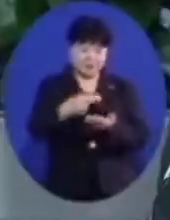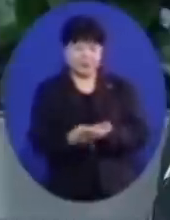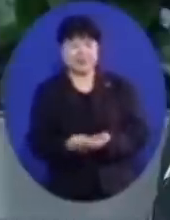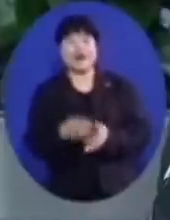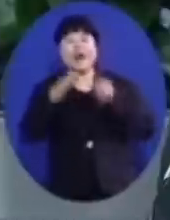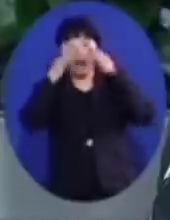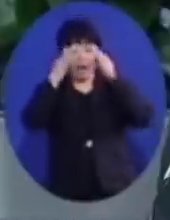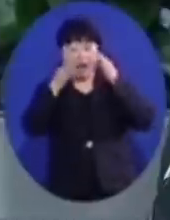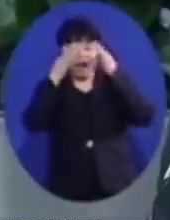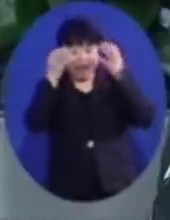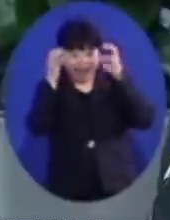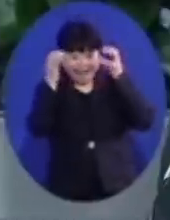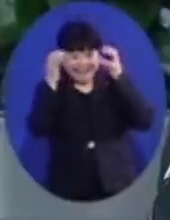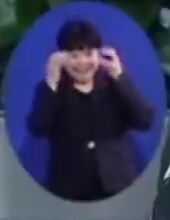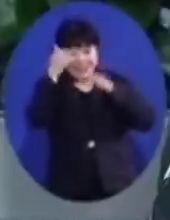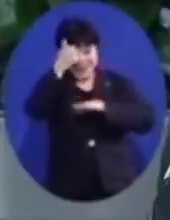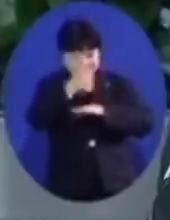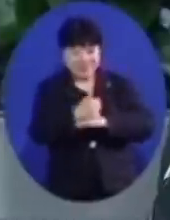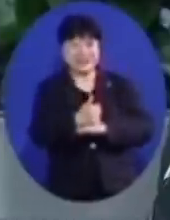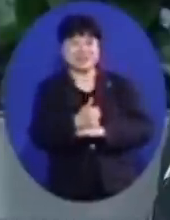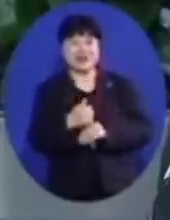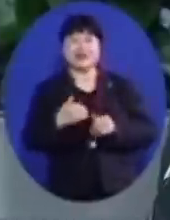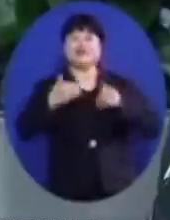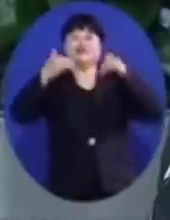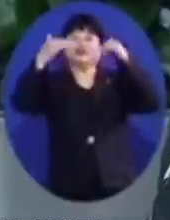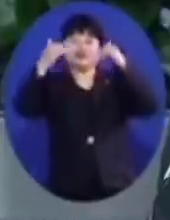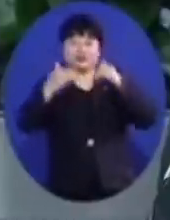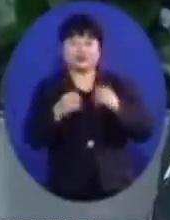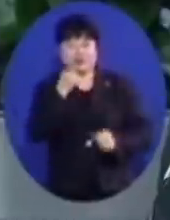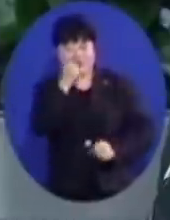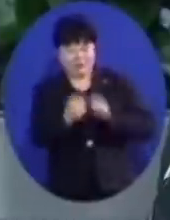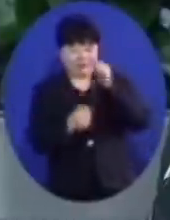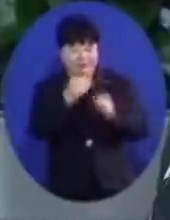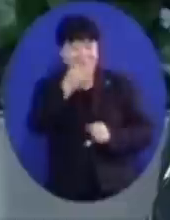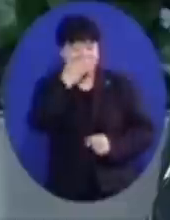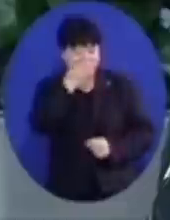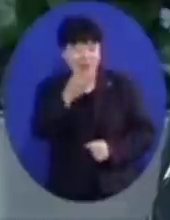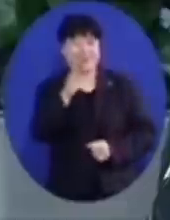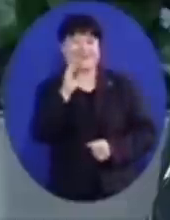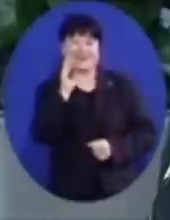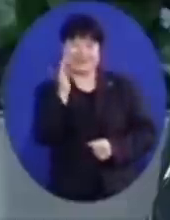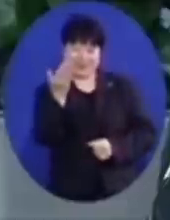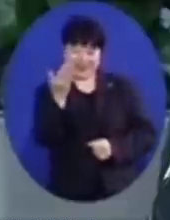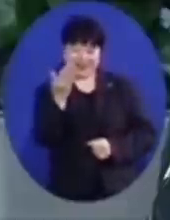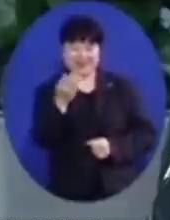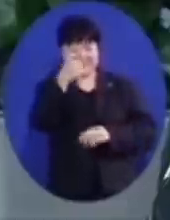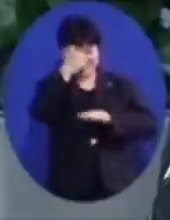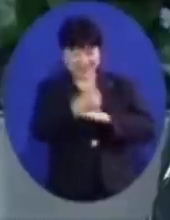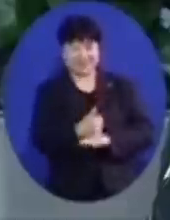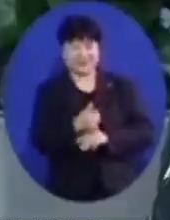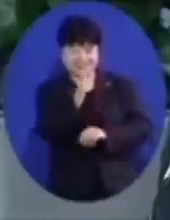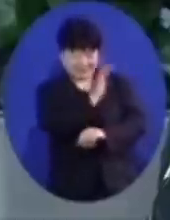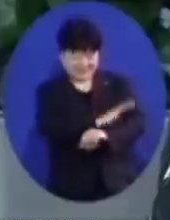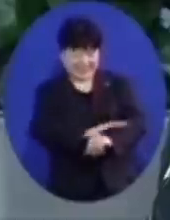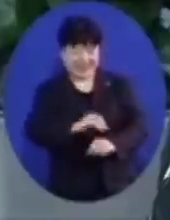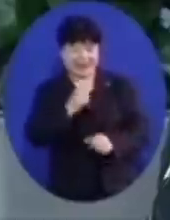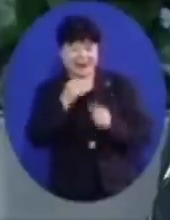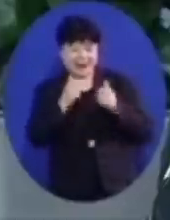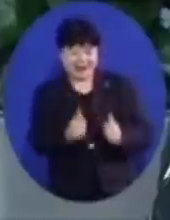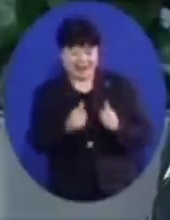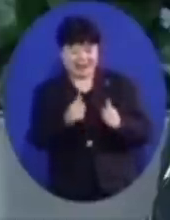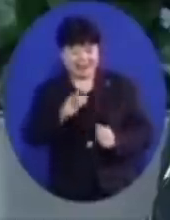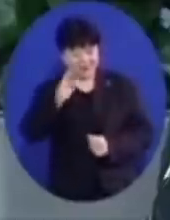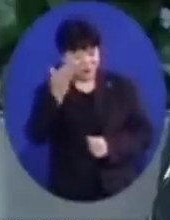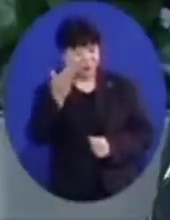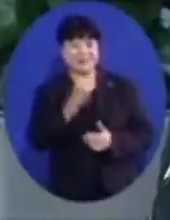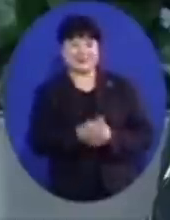뛰려고 노력하는 어린 얘기는 얼마 전에 성장해서 일어나 뛰고 나중에는 정상적인 삶을 살 수 있게 되는